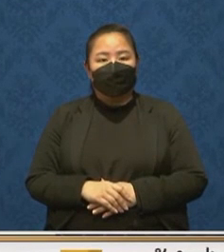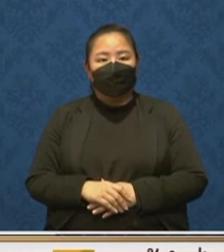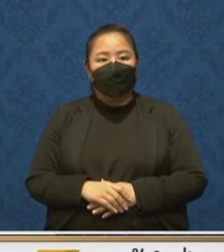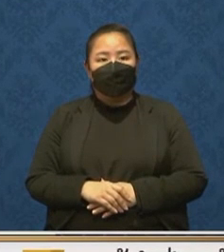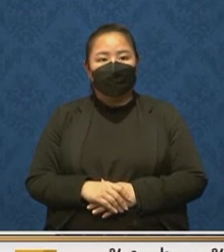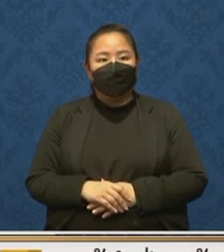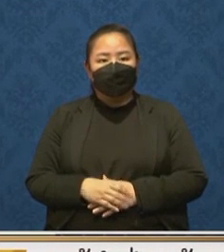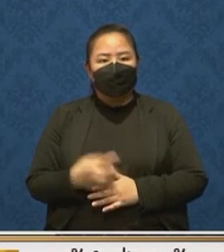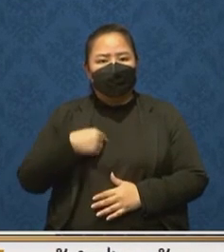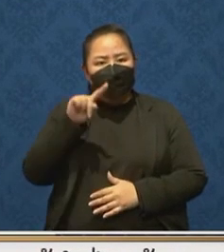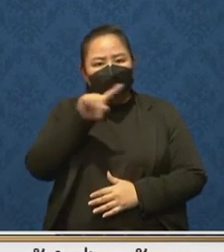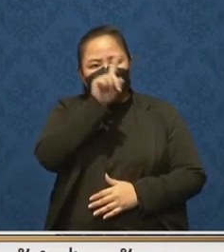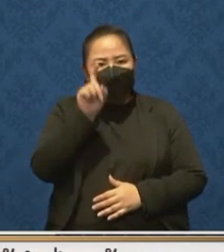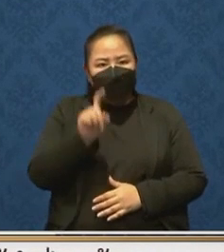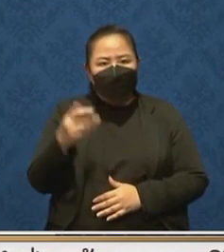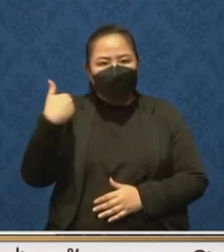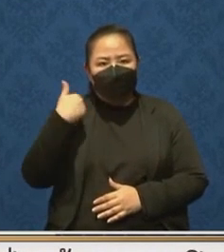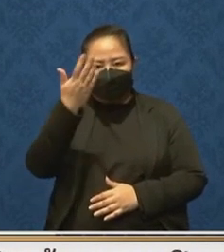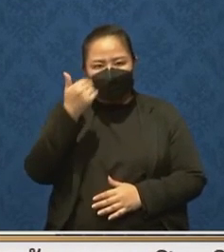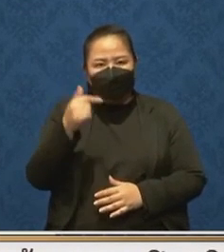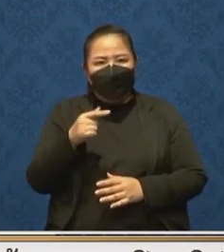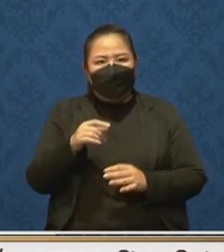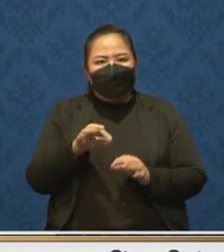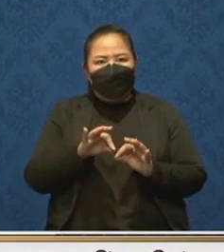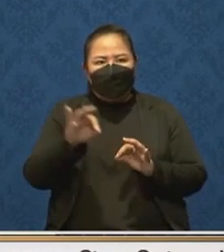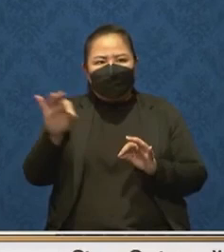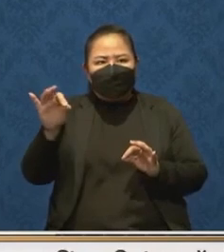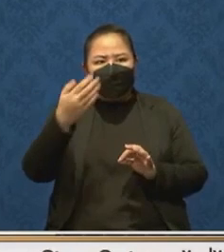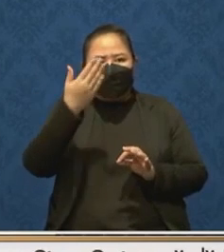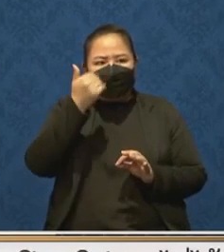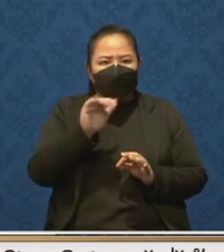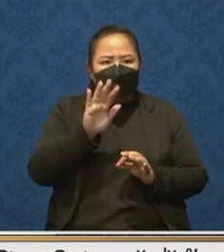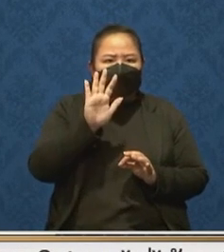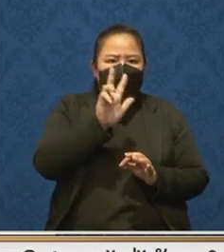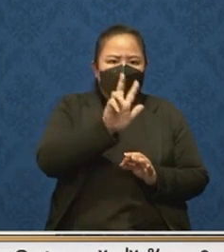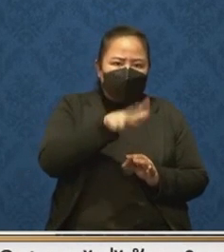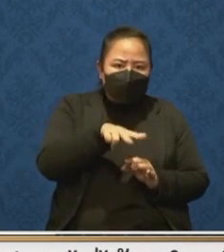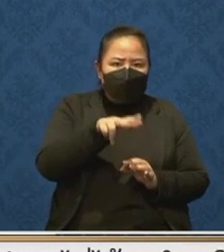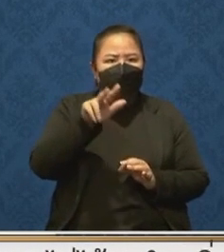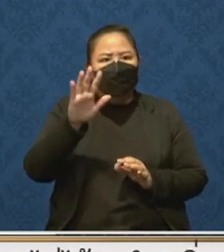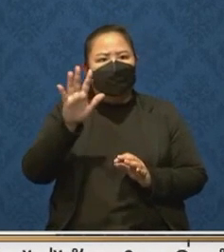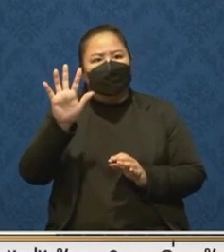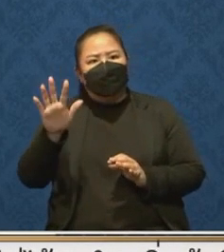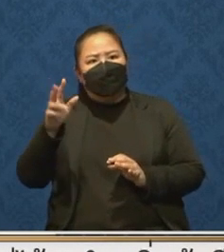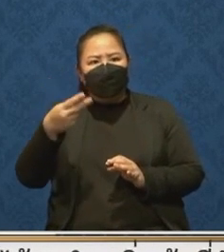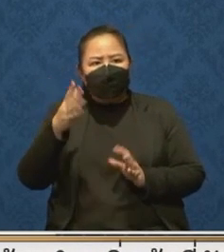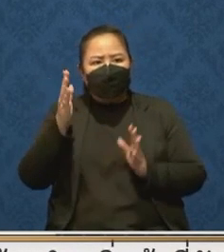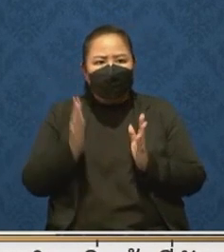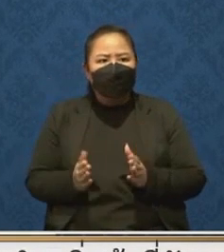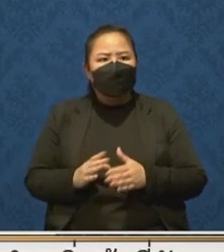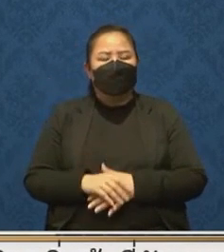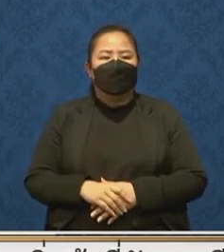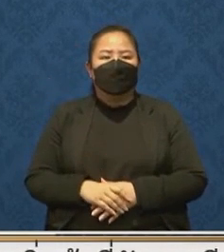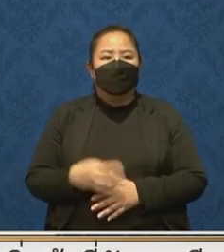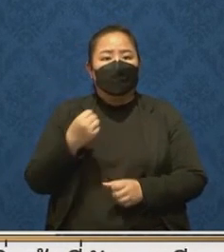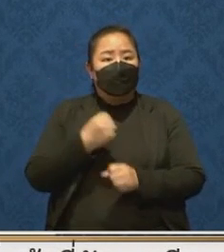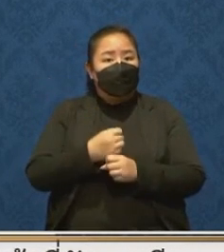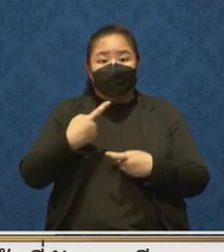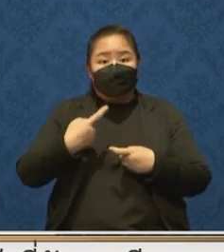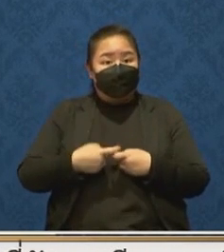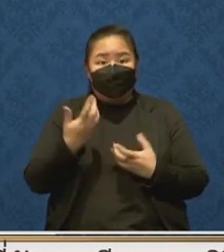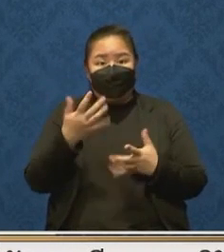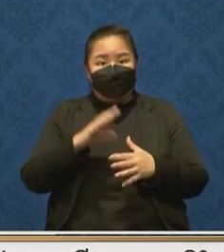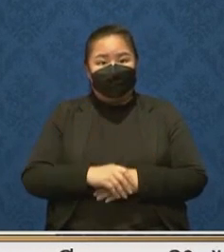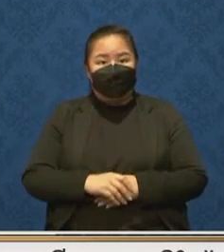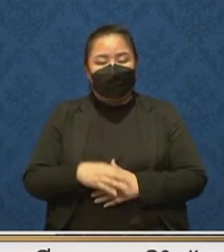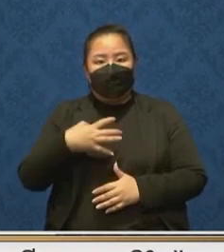เราจะสงสัยวาทำไมมันไลกัมาก3,000 คนกับ 50,000 คนทำได้ไม่ยากครับถ้าอยากให้ตัเลขมั